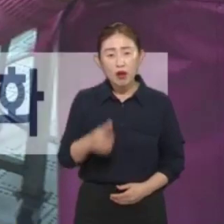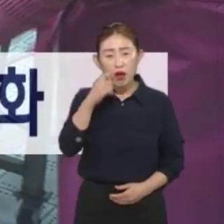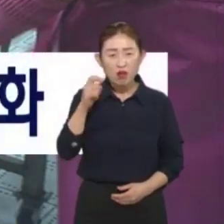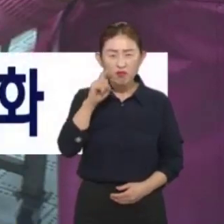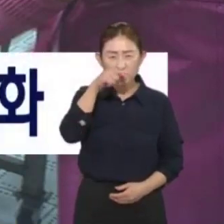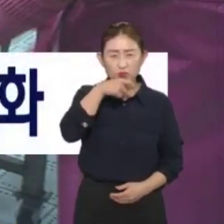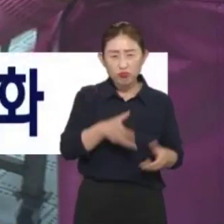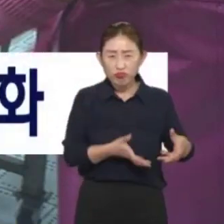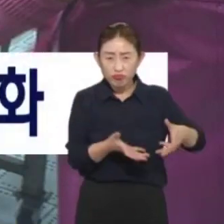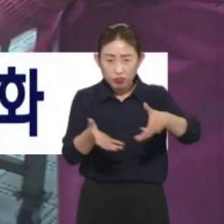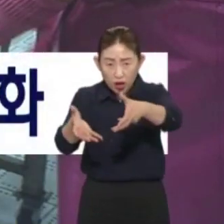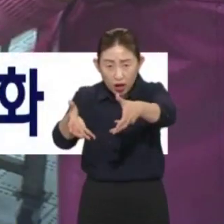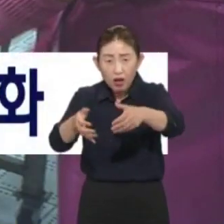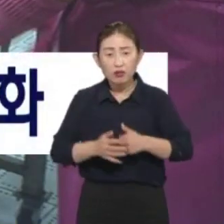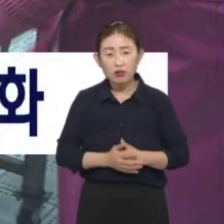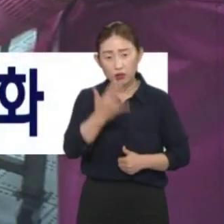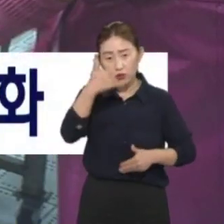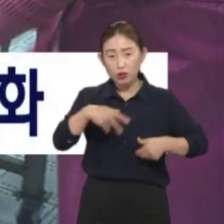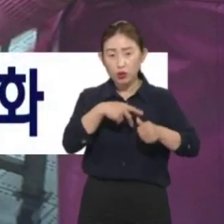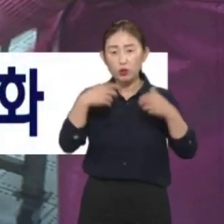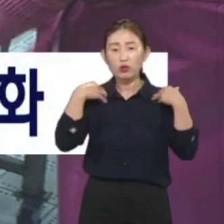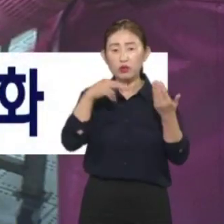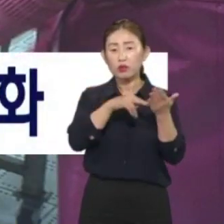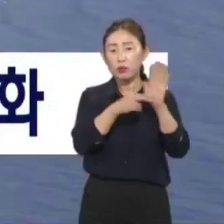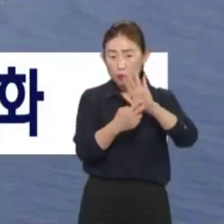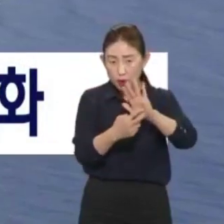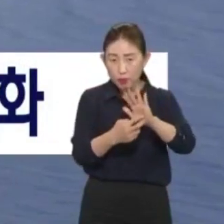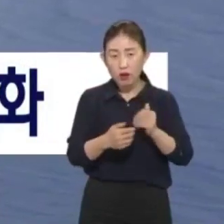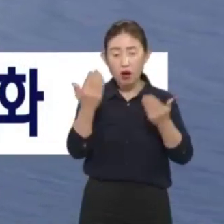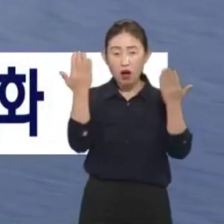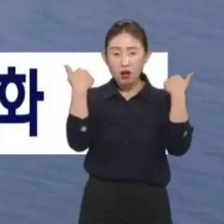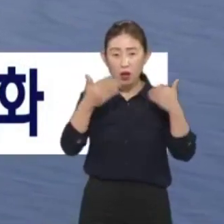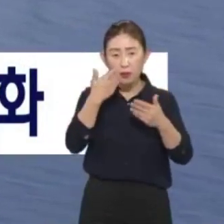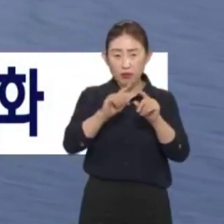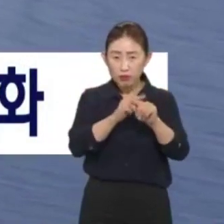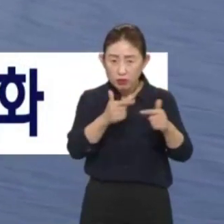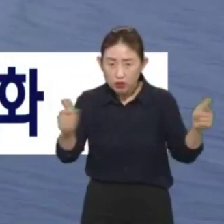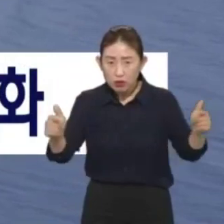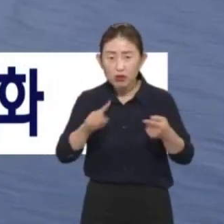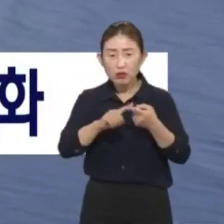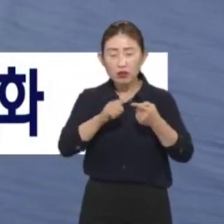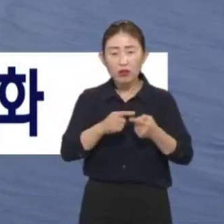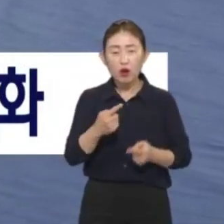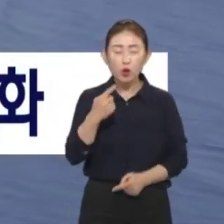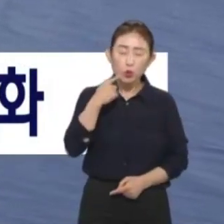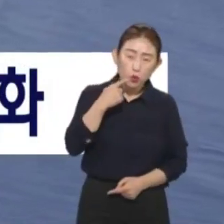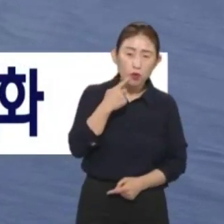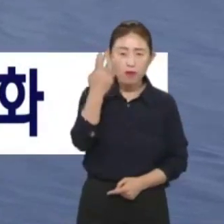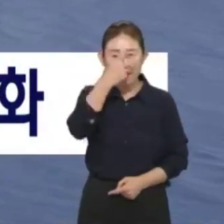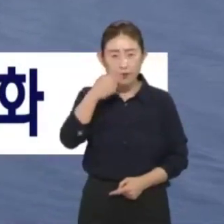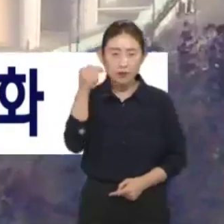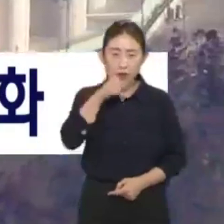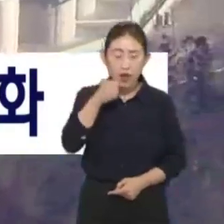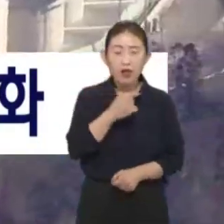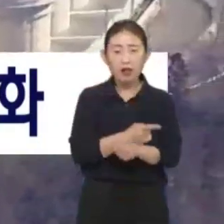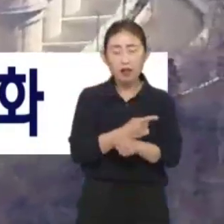일본 후쿠시마 원전 오염수 방류에 따라 충남교육청이 학교 급식 식재료에 대한 방사능 검사를 강화하기로